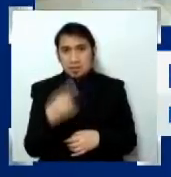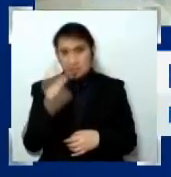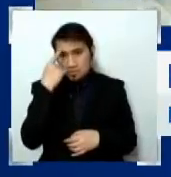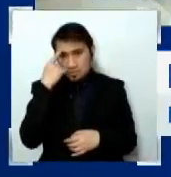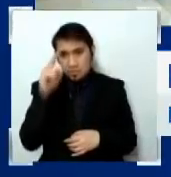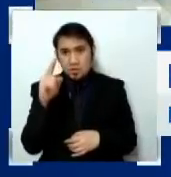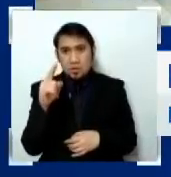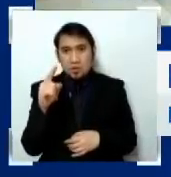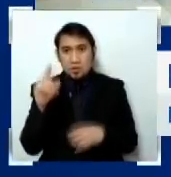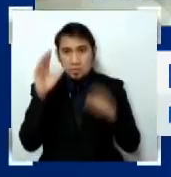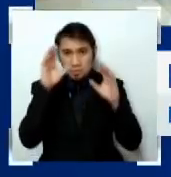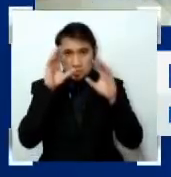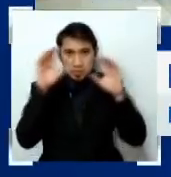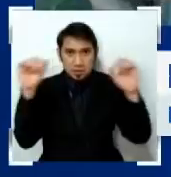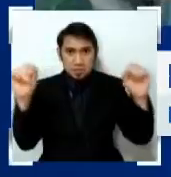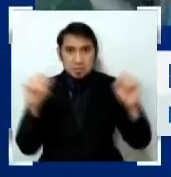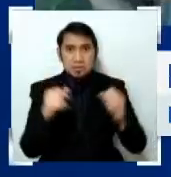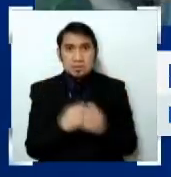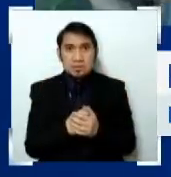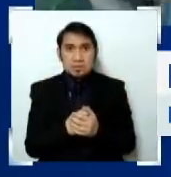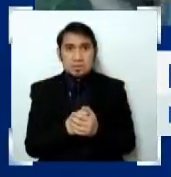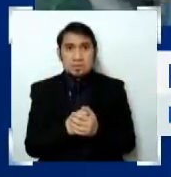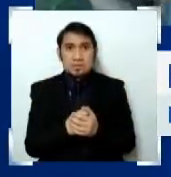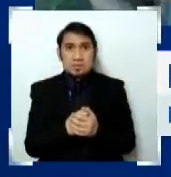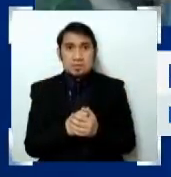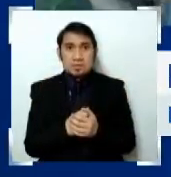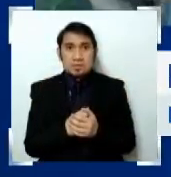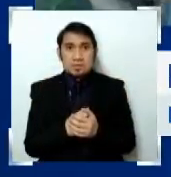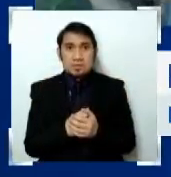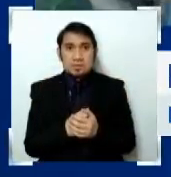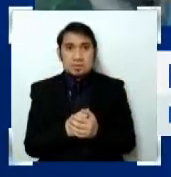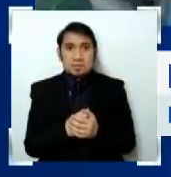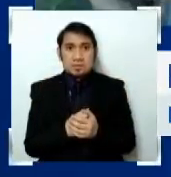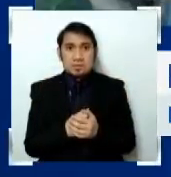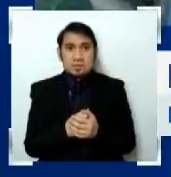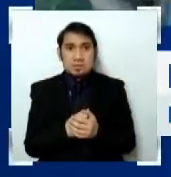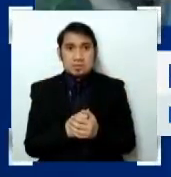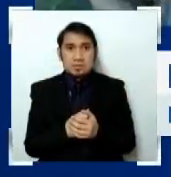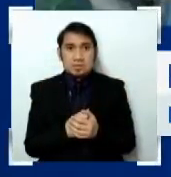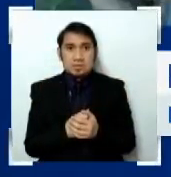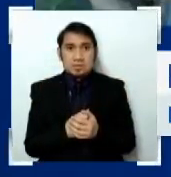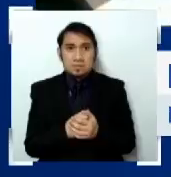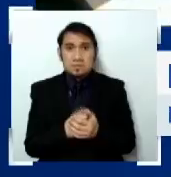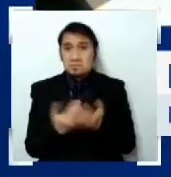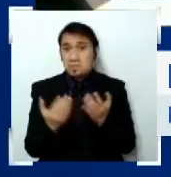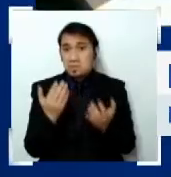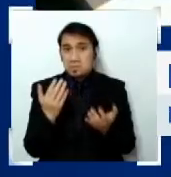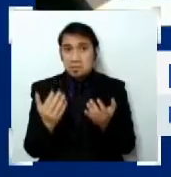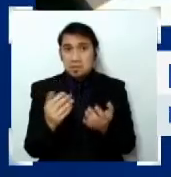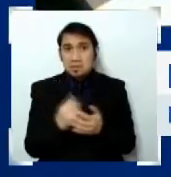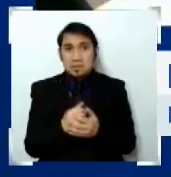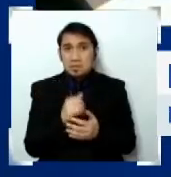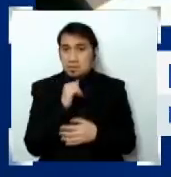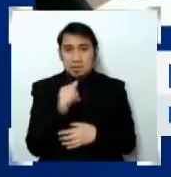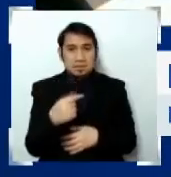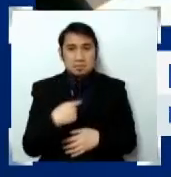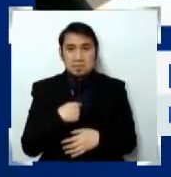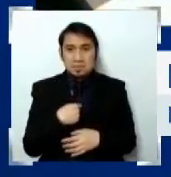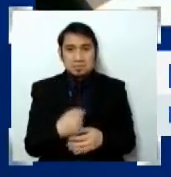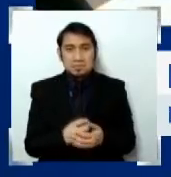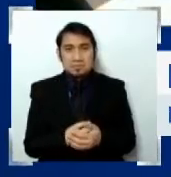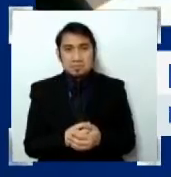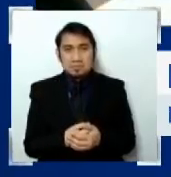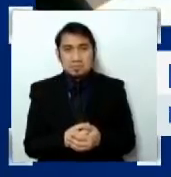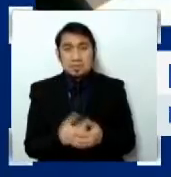presidency. Kung wala na talaga kayong ibang mahanap, kung maaari, Wag lang po siguro ako. Sa susunod na linggo, may council meeting